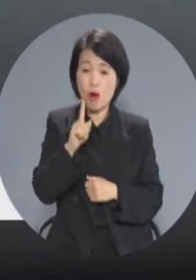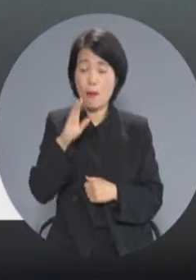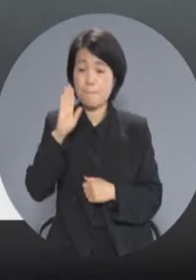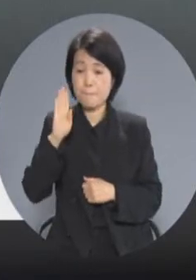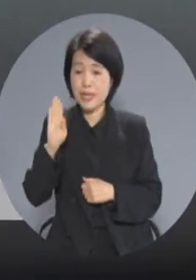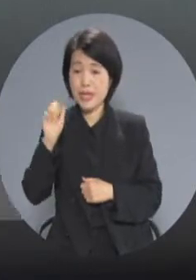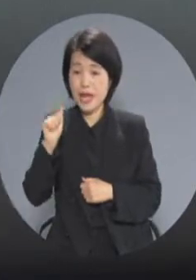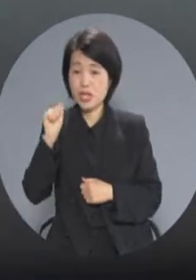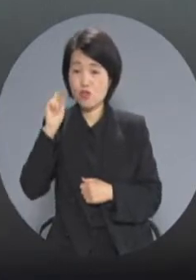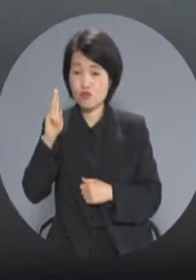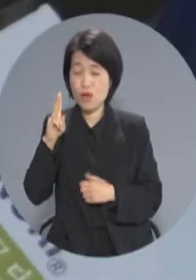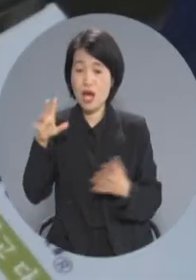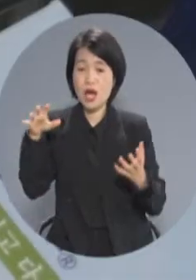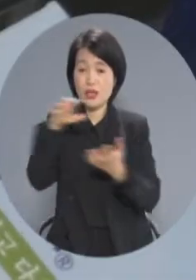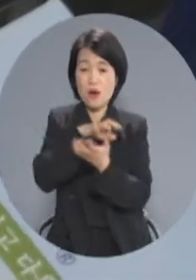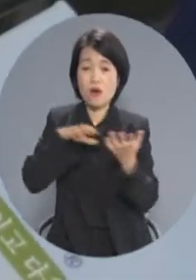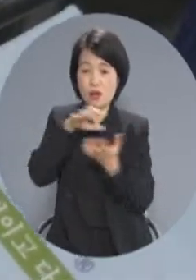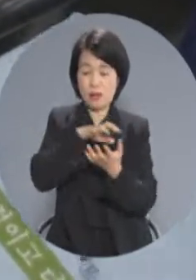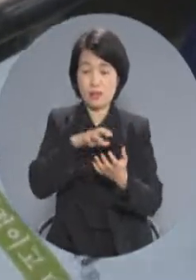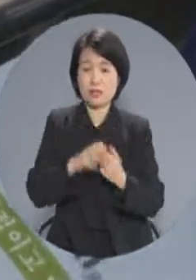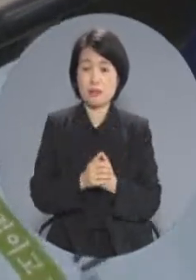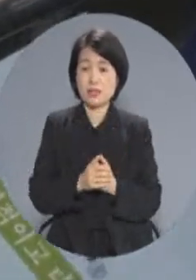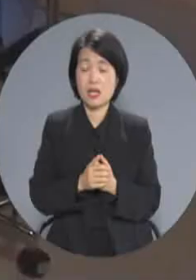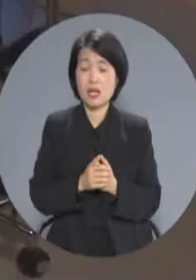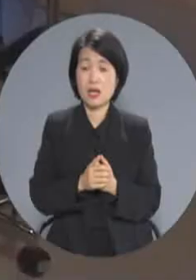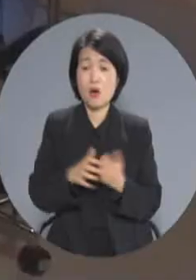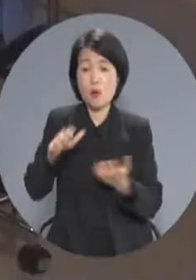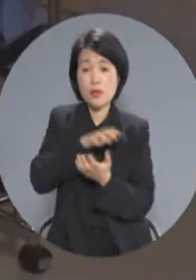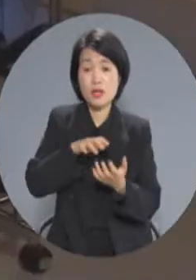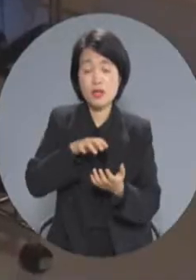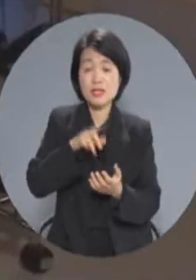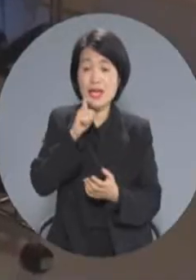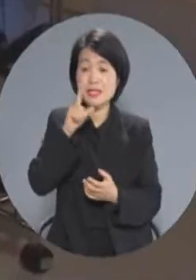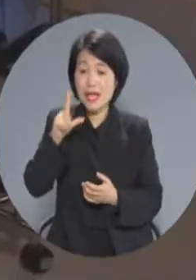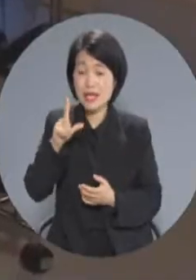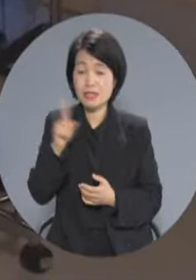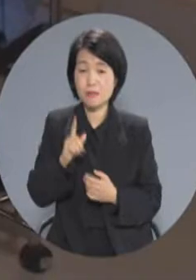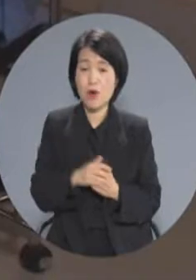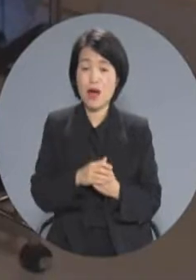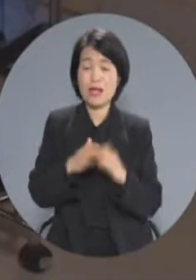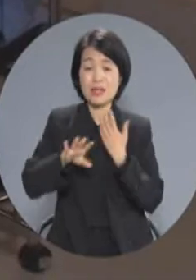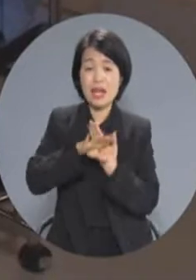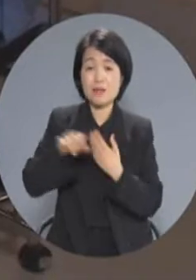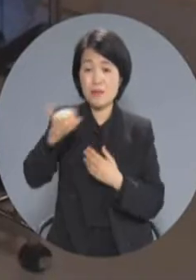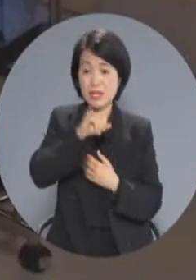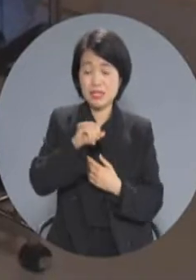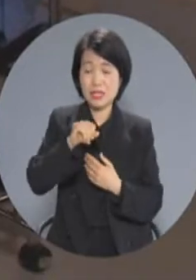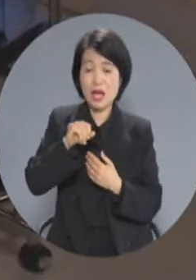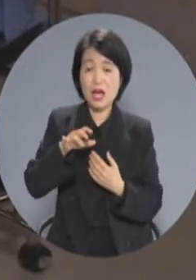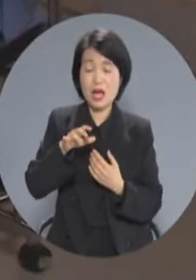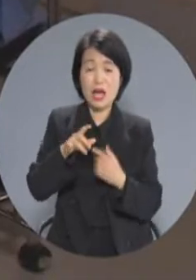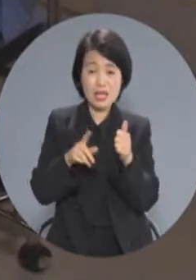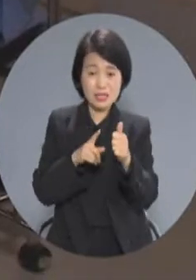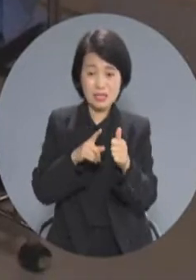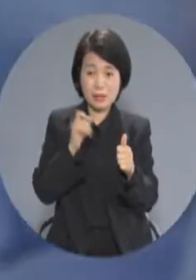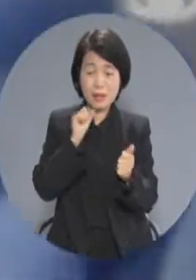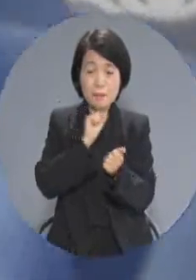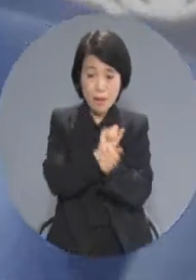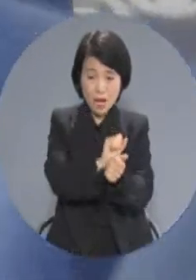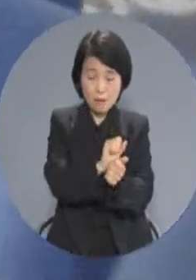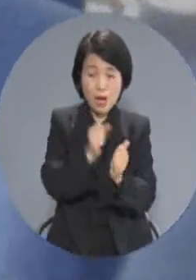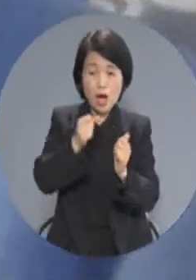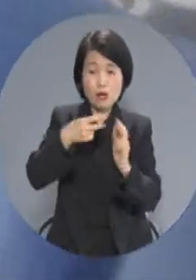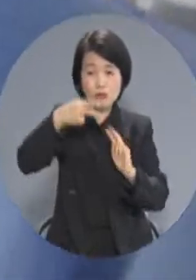BA2가 이렇게 결합해서 오미크론 재조합 변이 바이러스는 두 가지 다른 바이러스가 동일 개체에 감염된 후